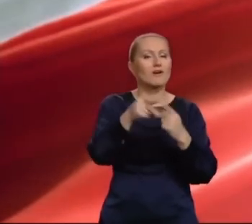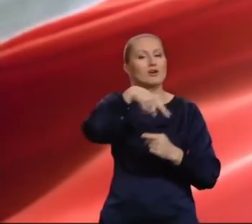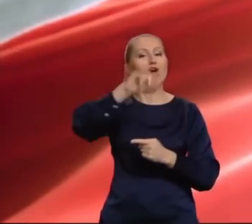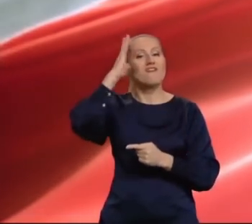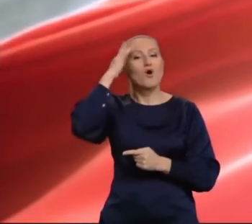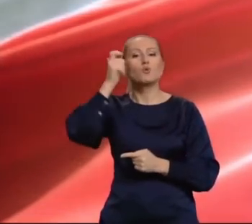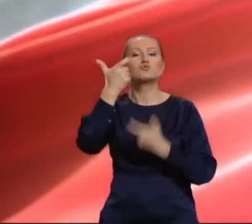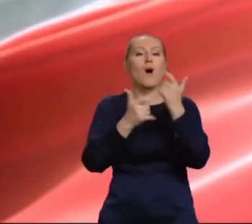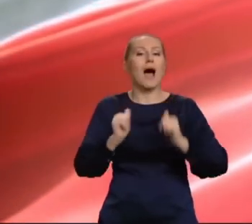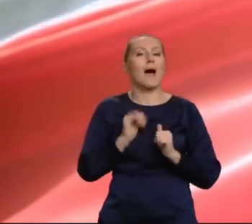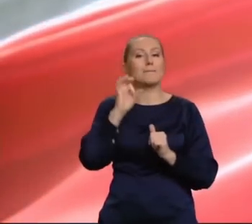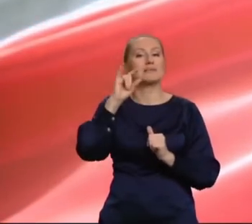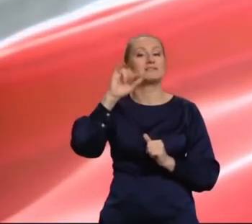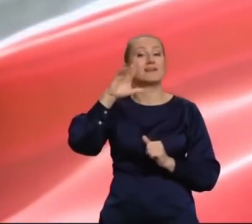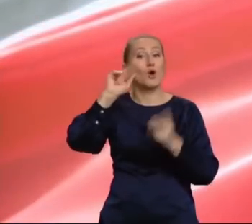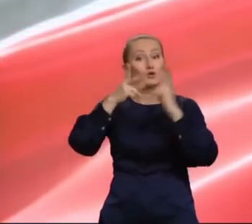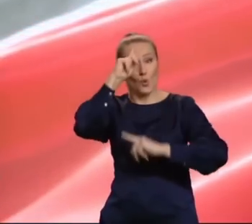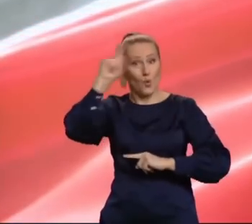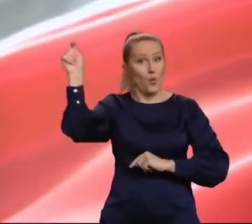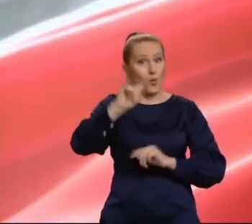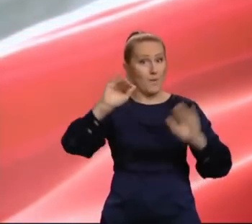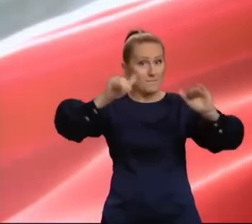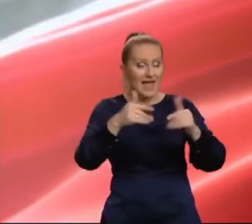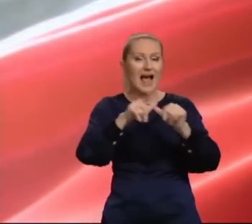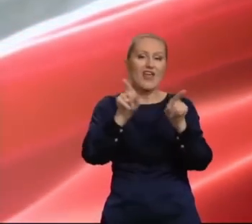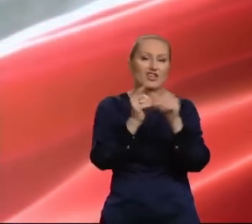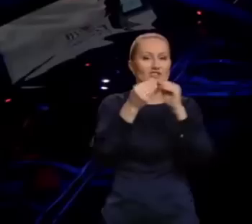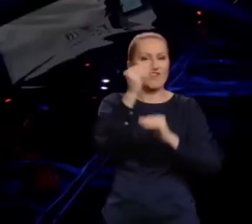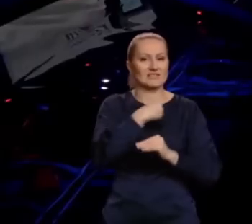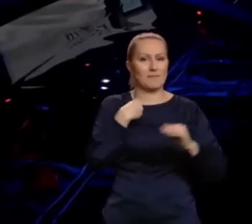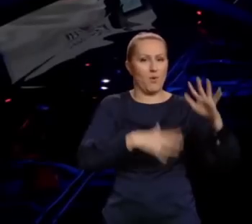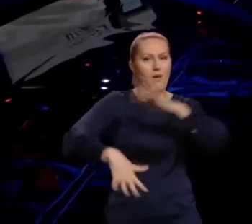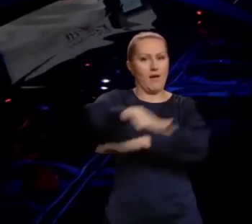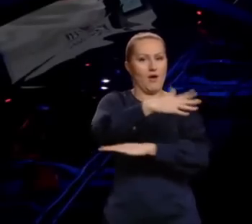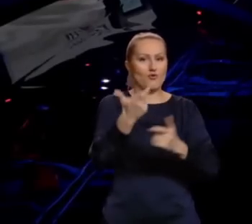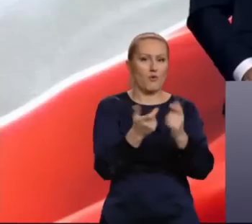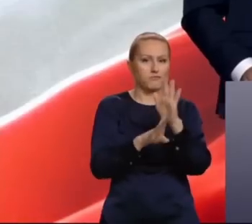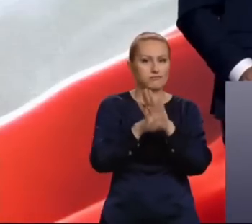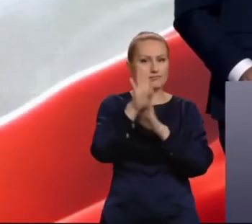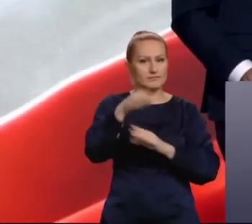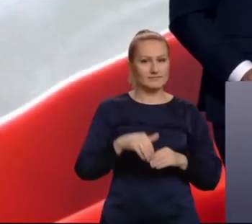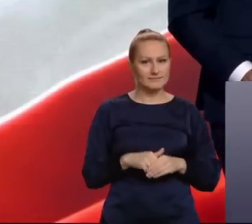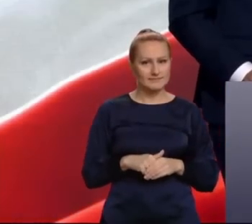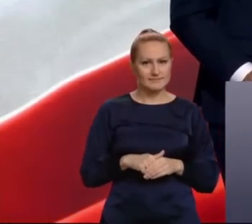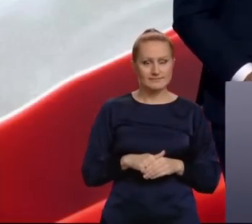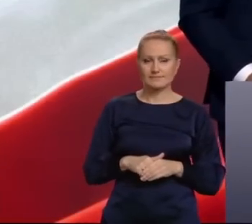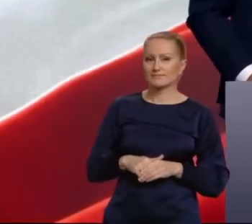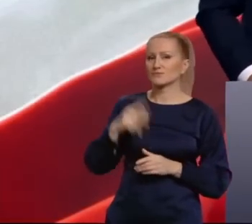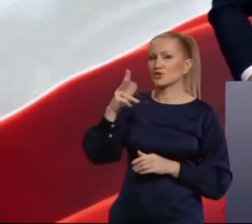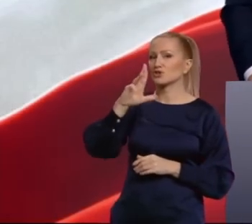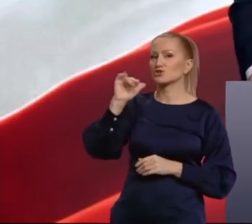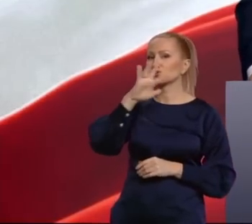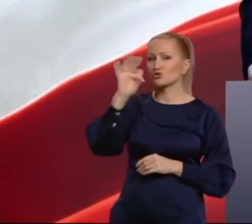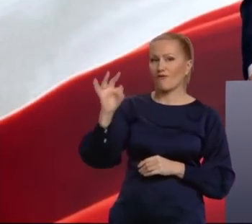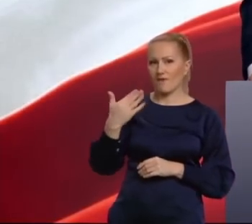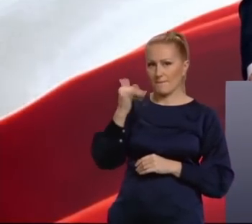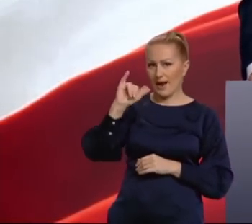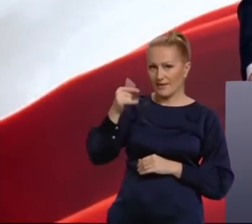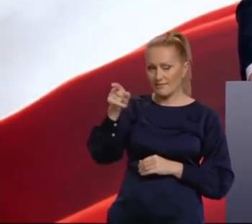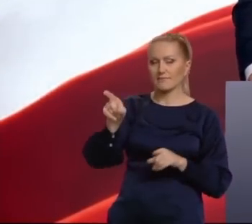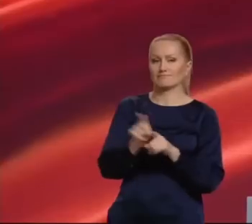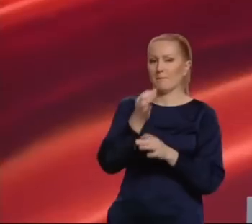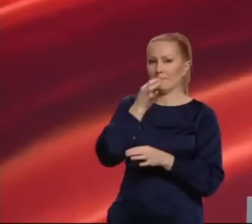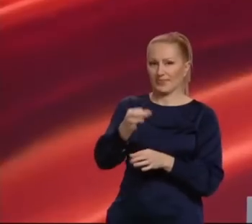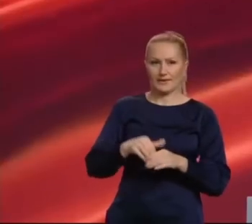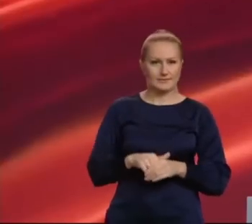Syryjczyków było w Polsce mniej, ale co zrobić, żeby wreszcie było tu więcej Polaków. Oto. Trzeba by chyba